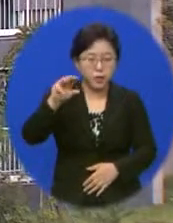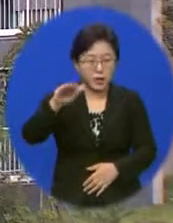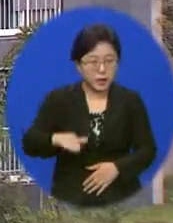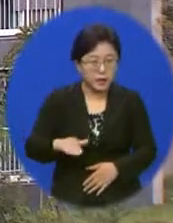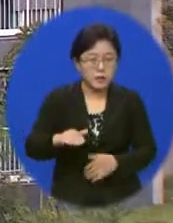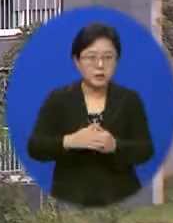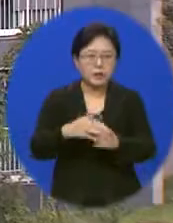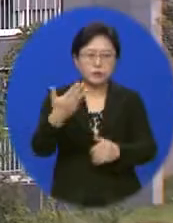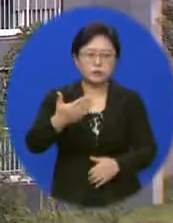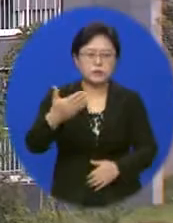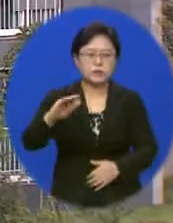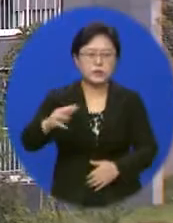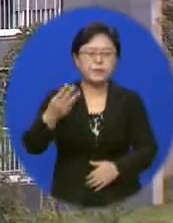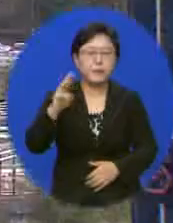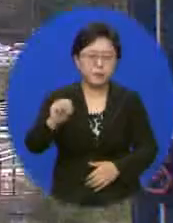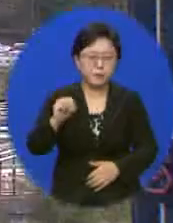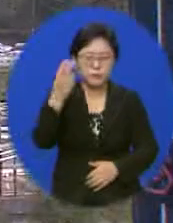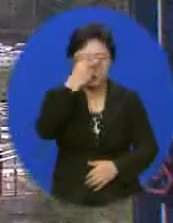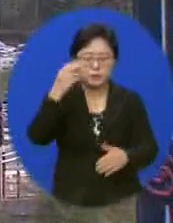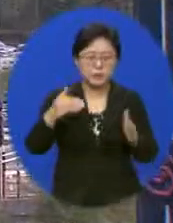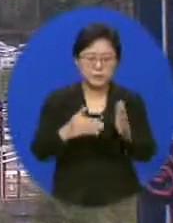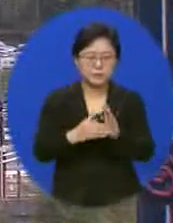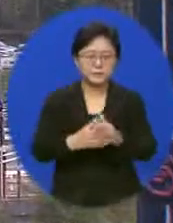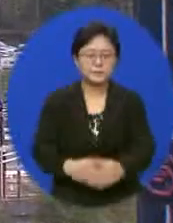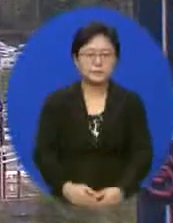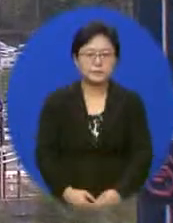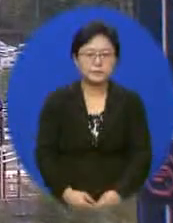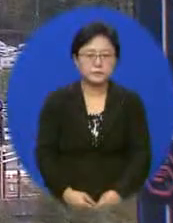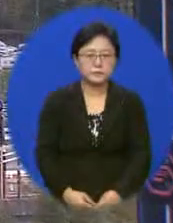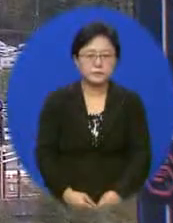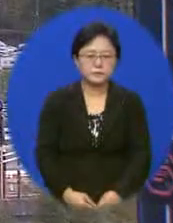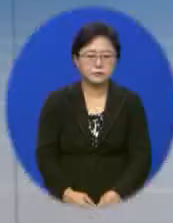소형은 9,300만 원으로 조사되었습니다.